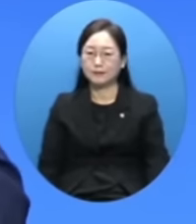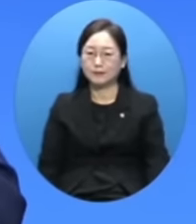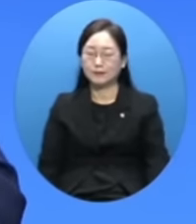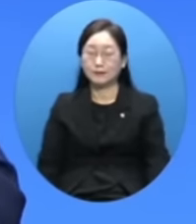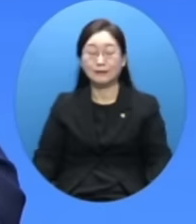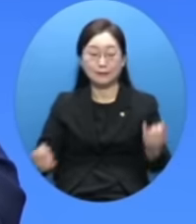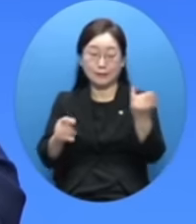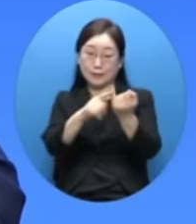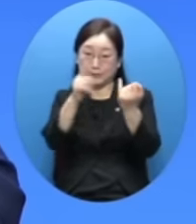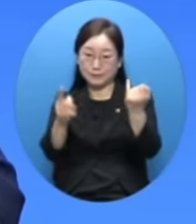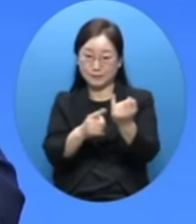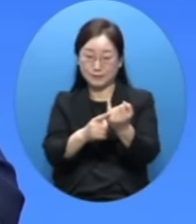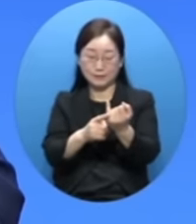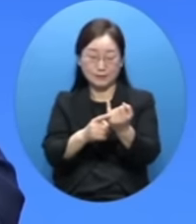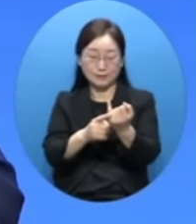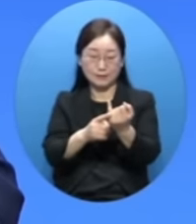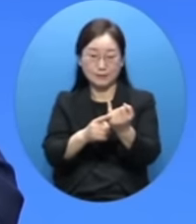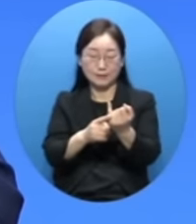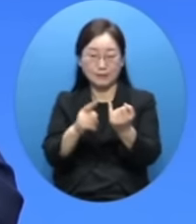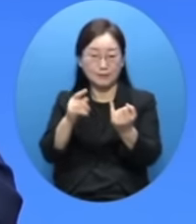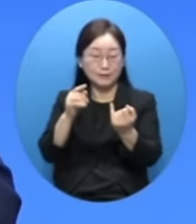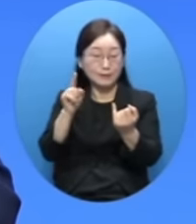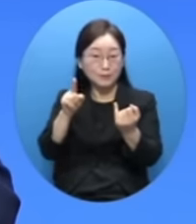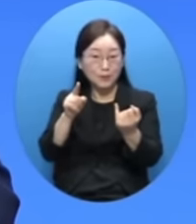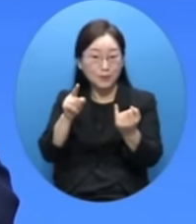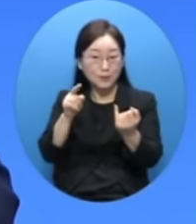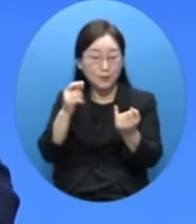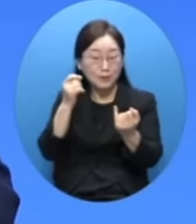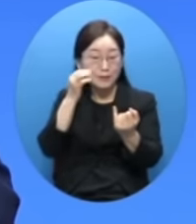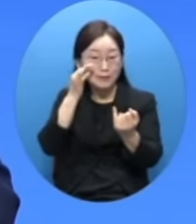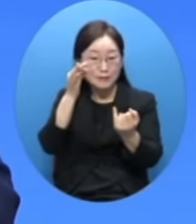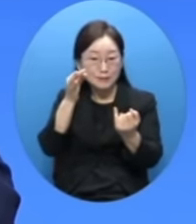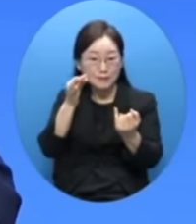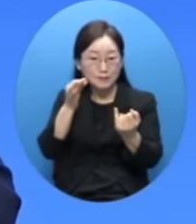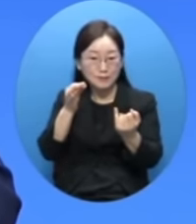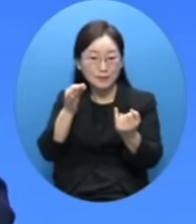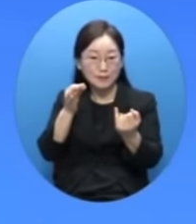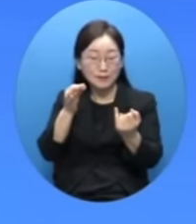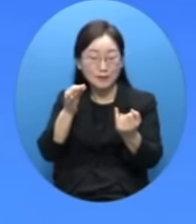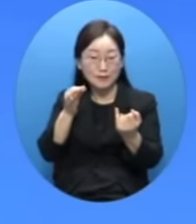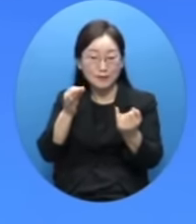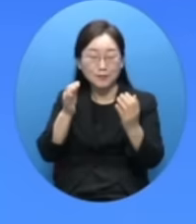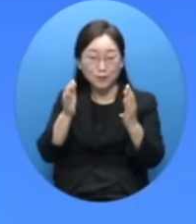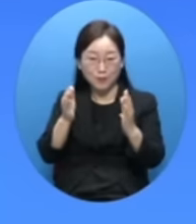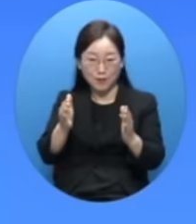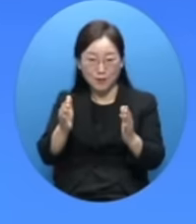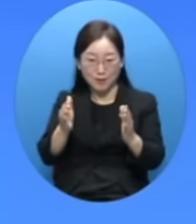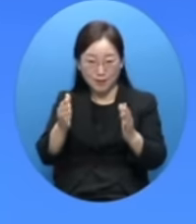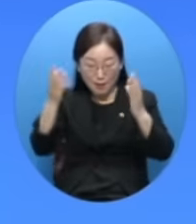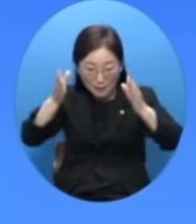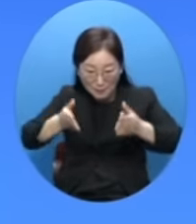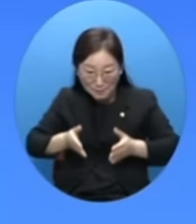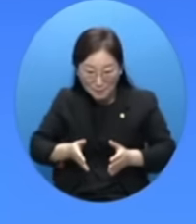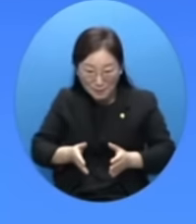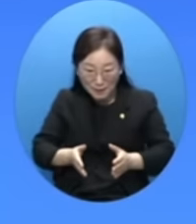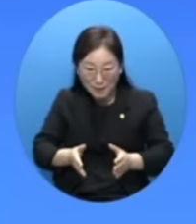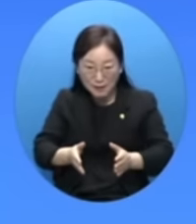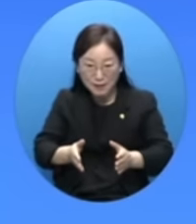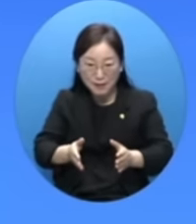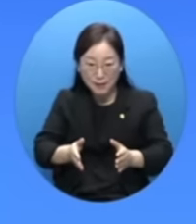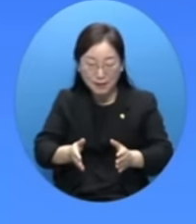여자가 임신해서 36개월이 되면 아이가 다 큰 겁니다. 36개월이 되면 그냥 꺼내놓아도 애가 삽니다.